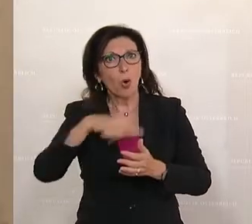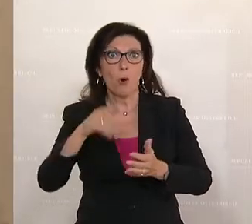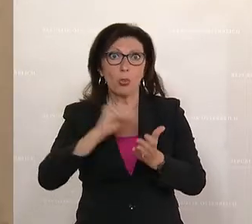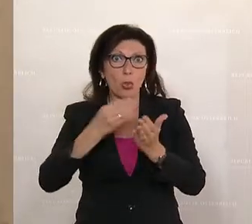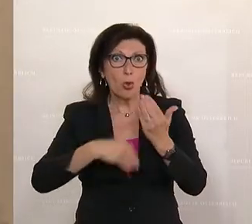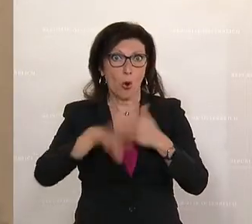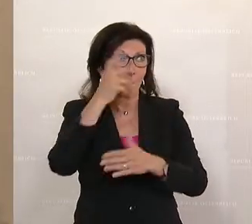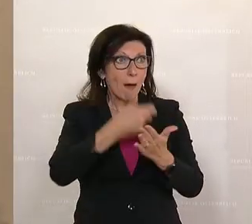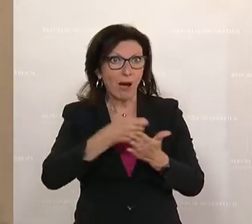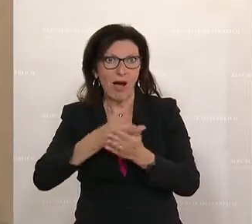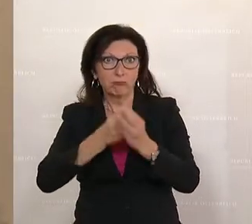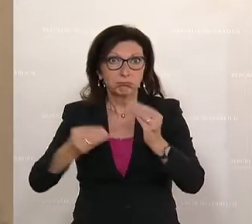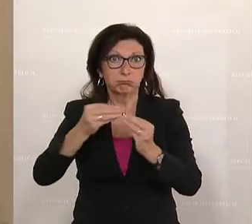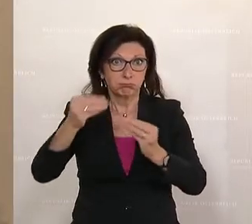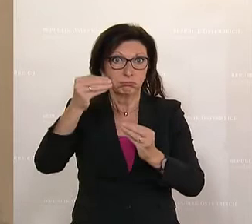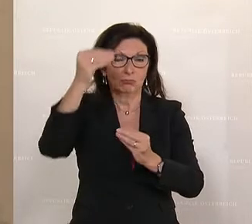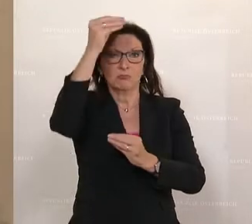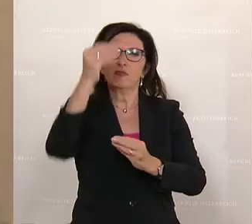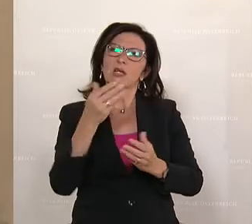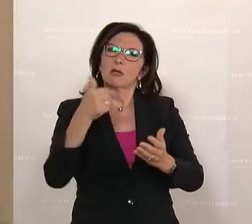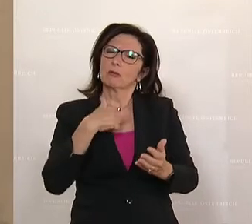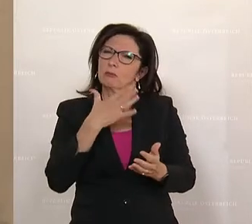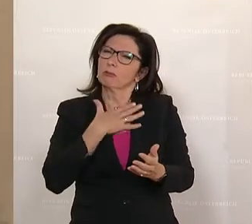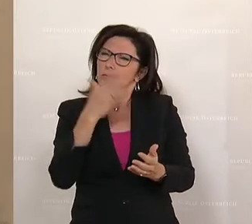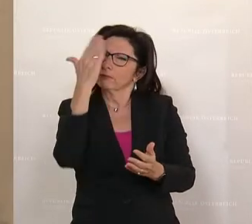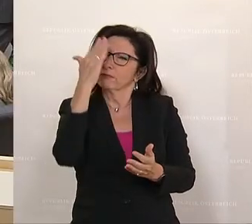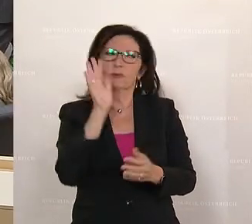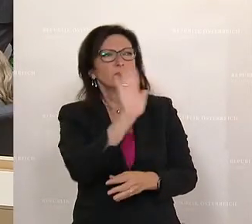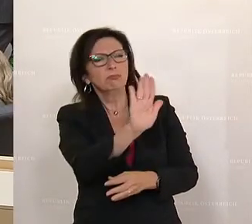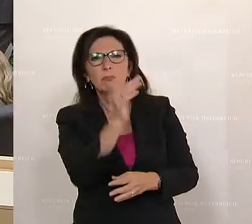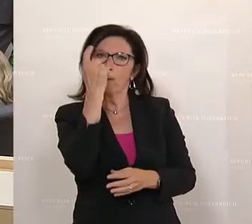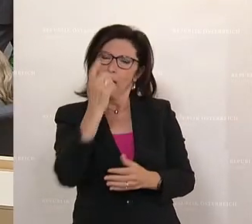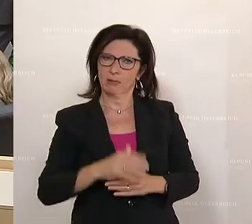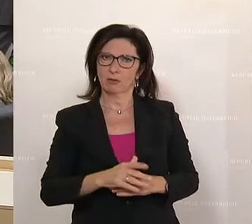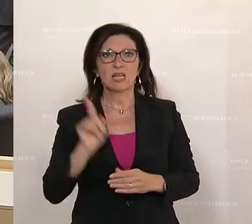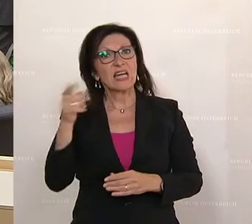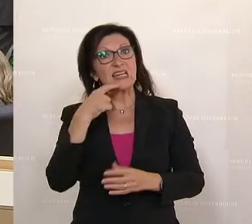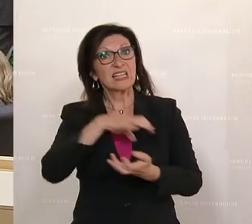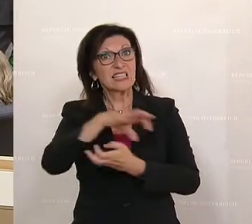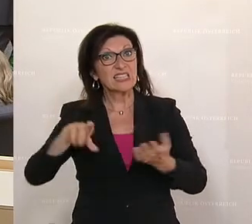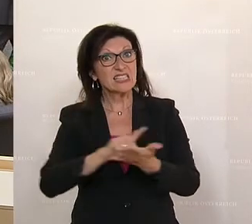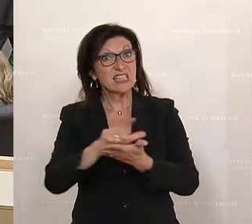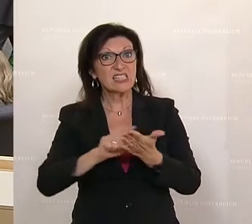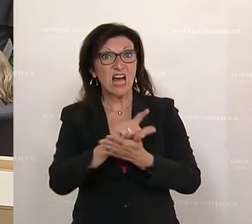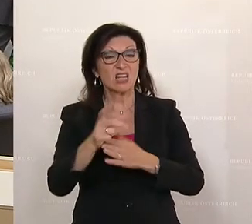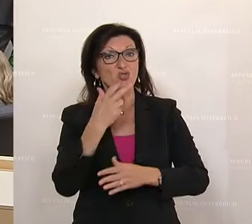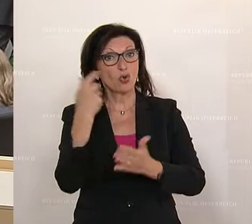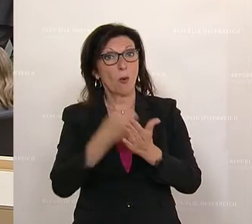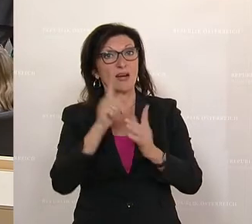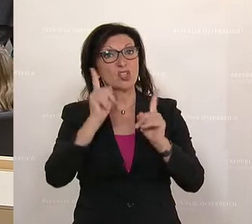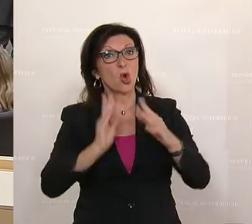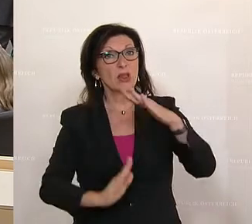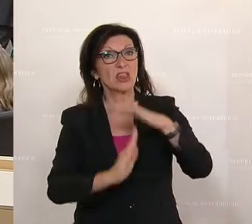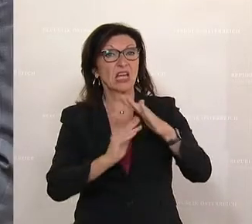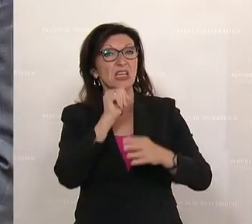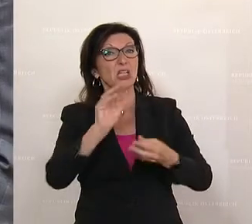Und das, was er da vorschlägt, ist natürlich umstritten. Ich möchte wissen, was Sie dazu sagen. Er sagt, in Krisenzeiten muss man den Strompreis deckeln. Das ist nicht so kompliziert.